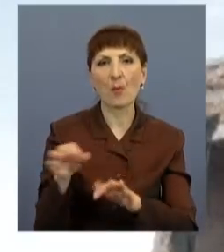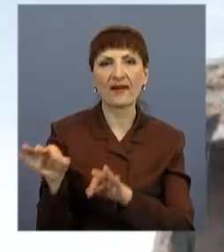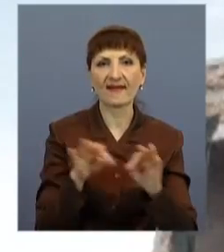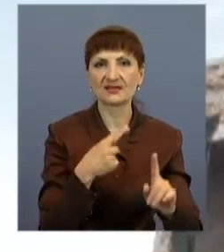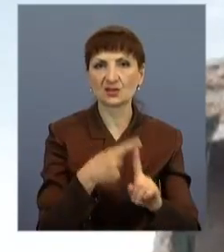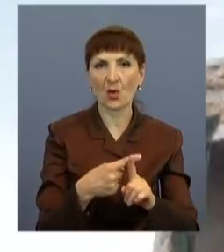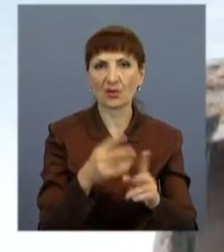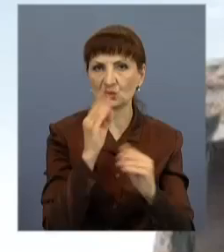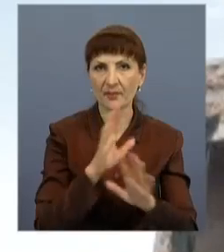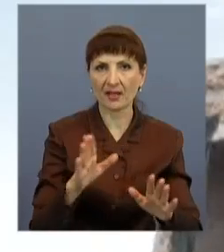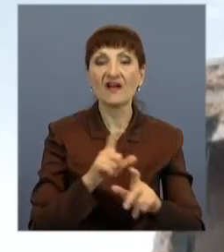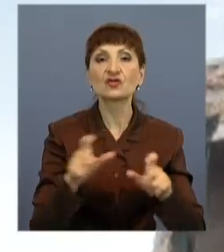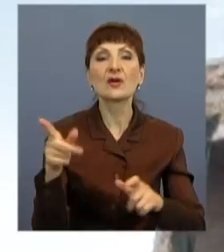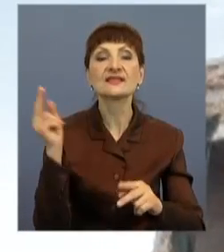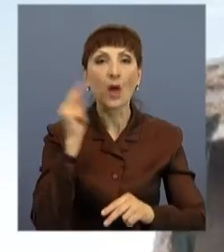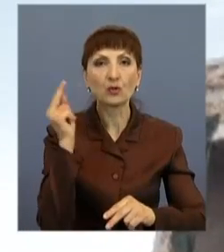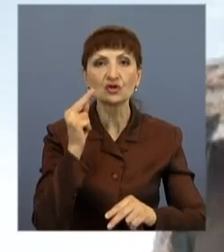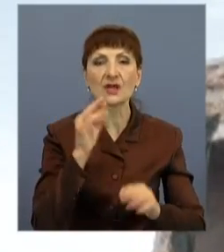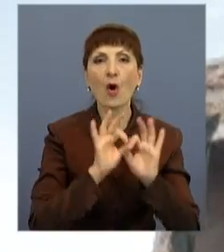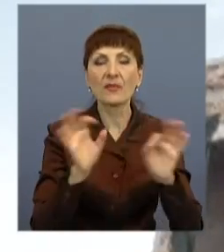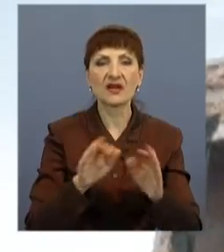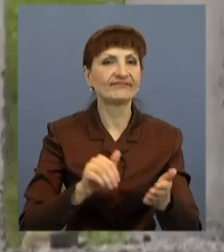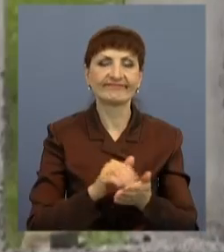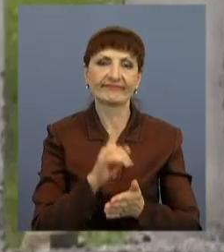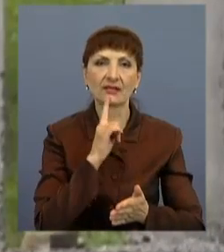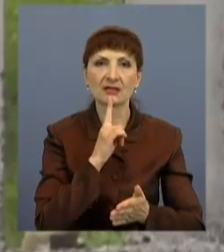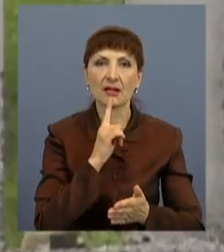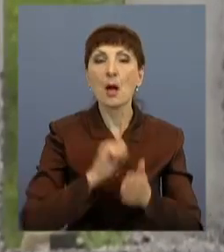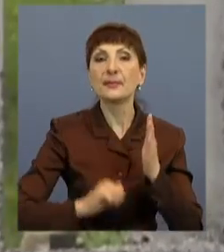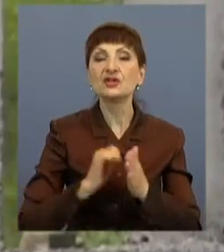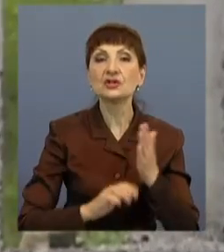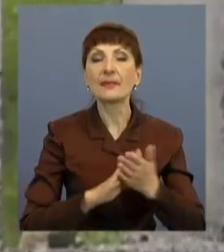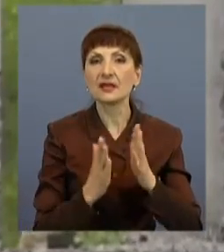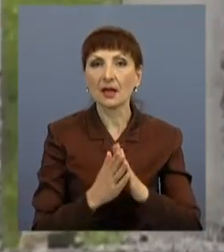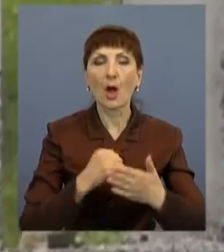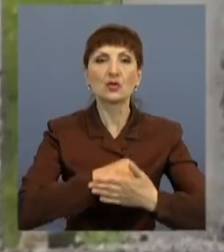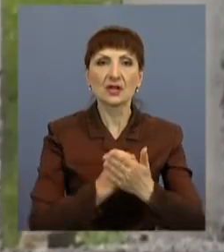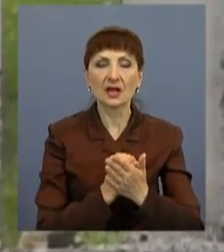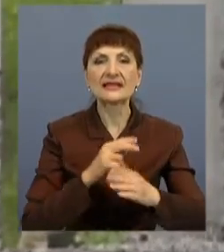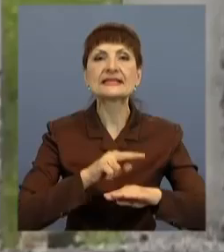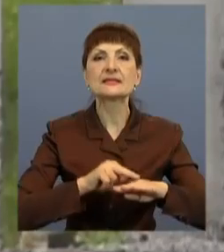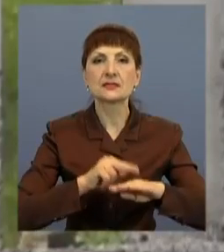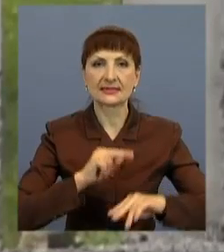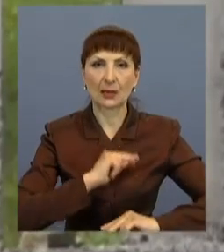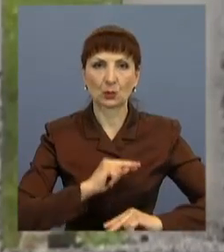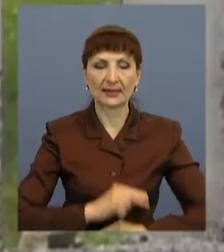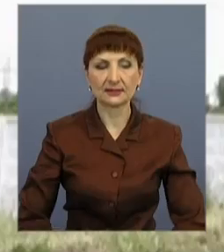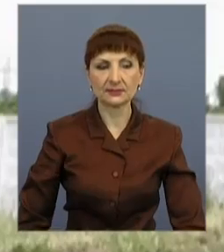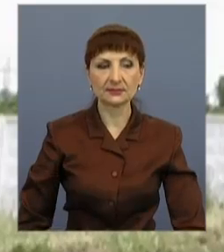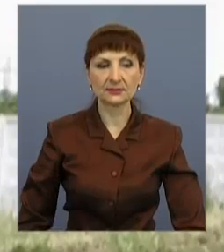помощи. В школе, где она училась, от комментариев воздержались. Причины и обстоятельства устанавливают сотрудники полиции.